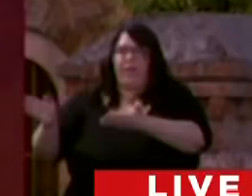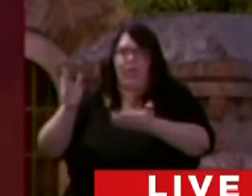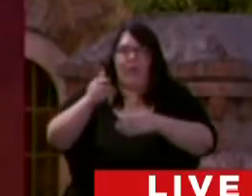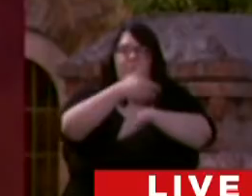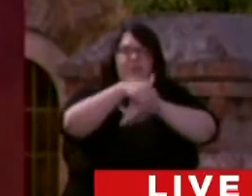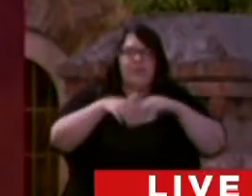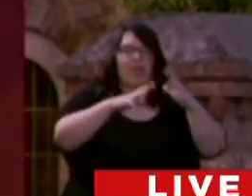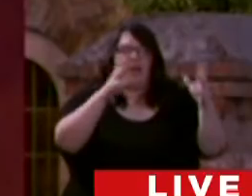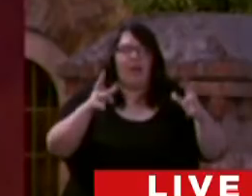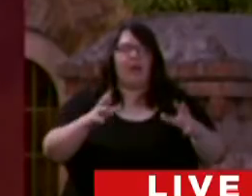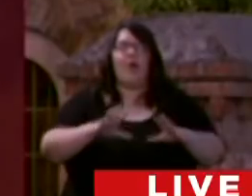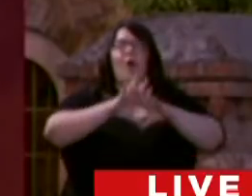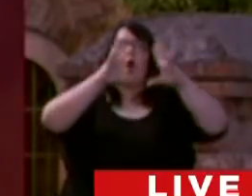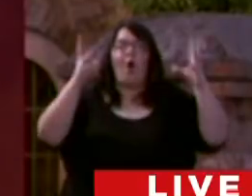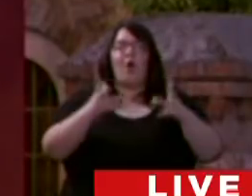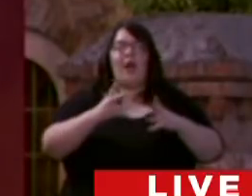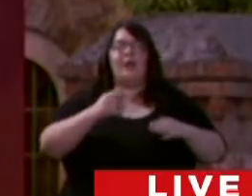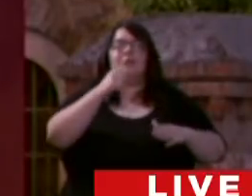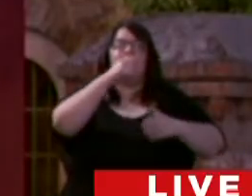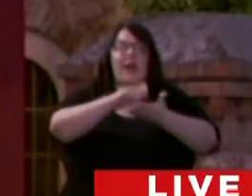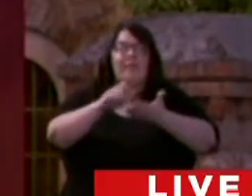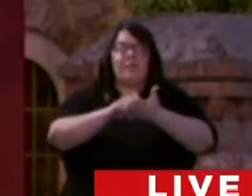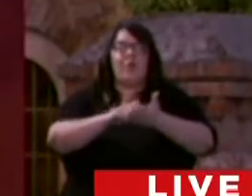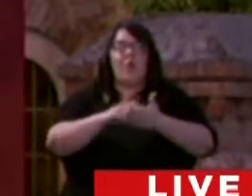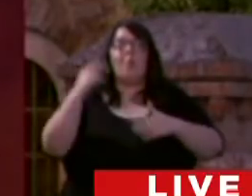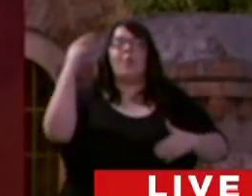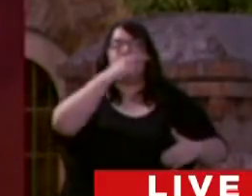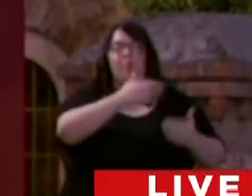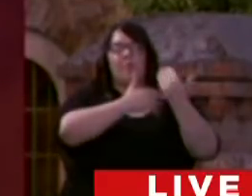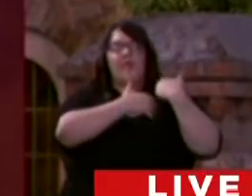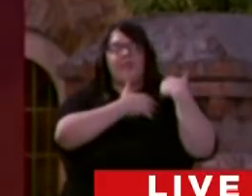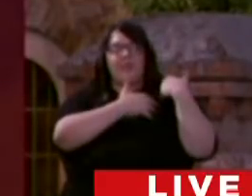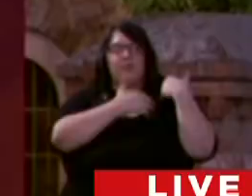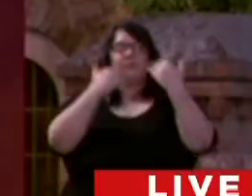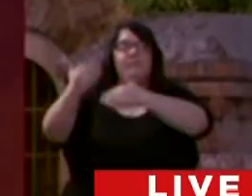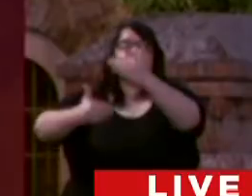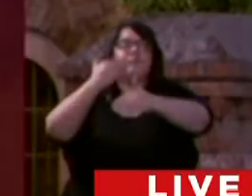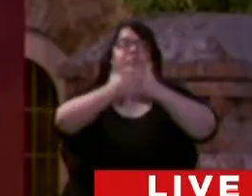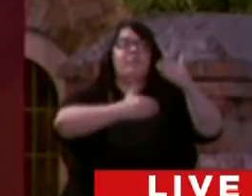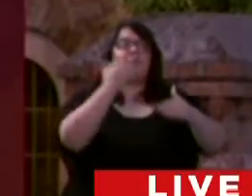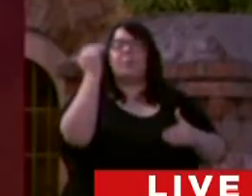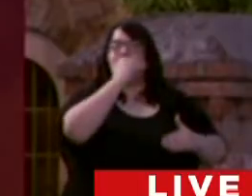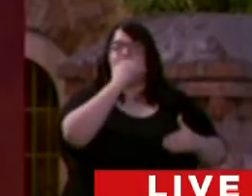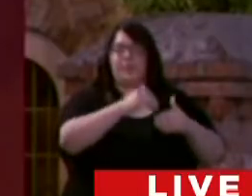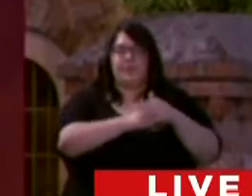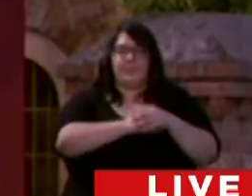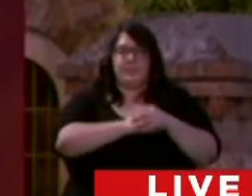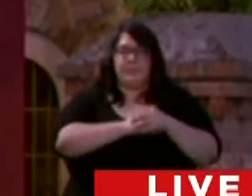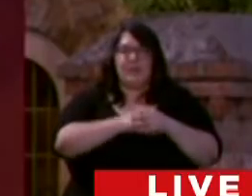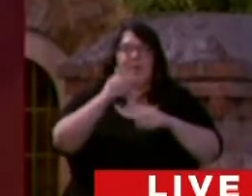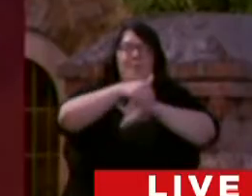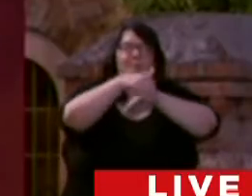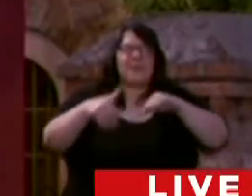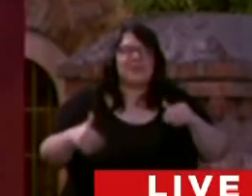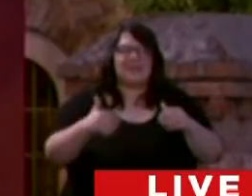επιβλέπονται από το γραφείο Πρωθυπουργού. Ενώ σε περιπτώσεις προσφυγών, οι υποθέσεις επενδύσεων